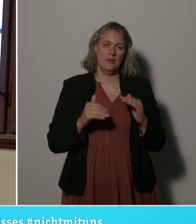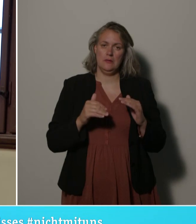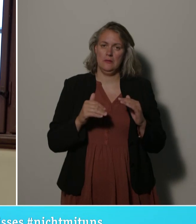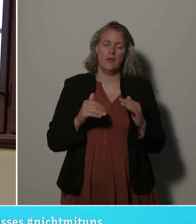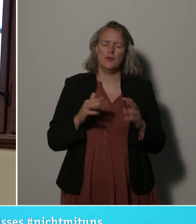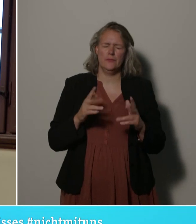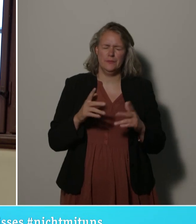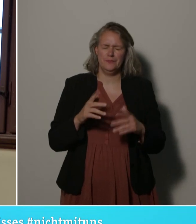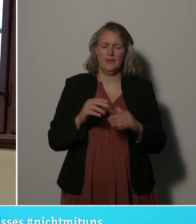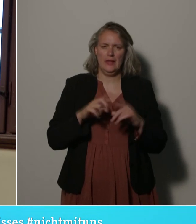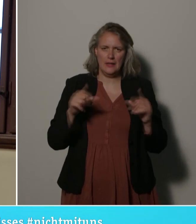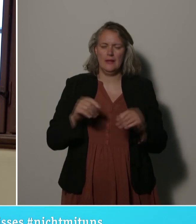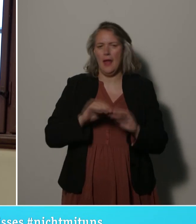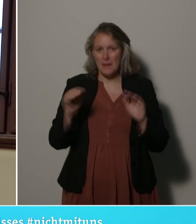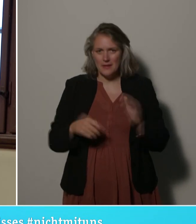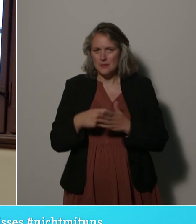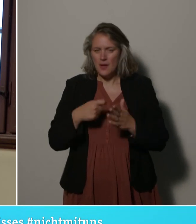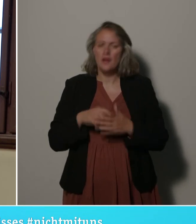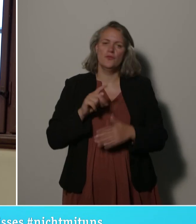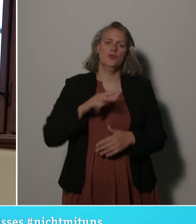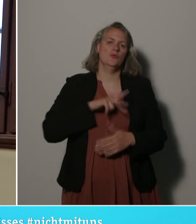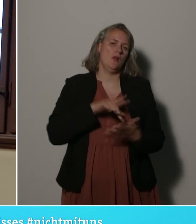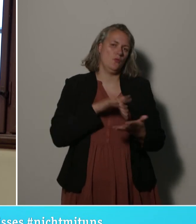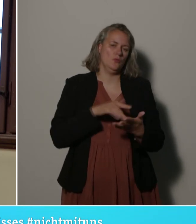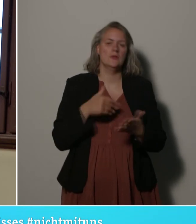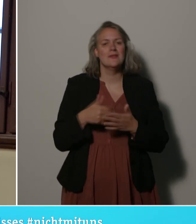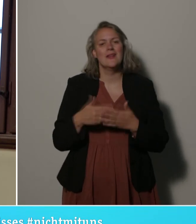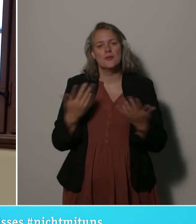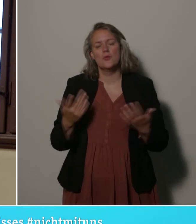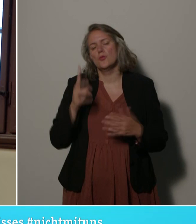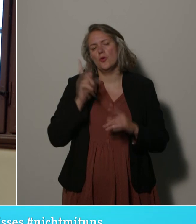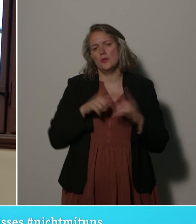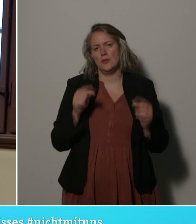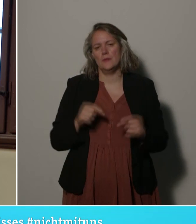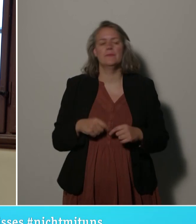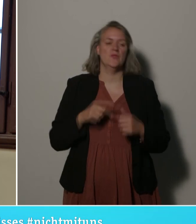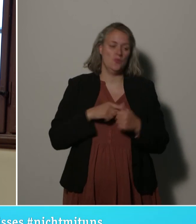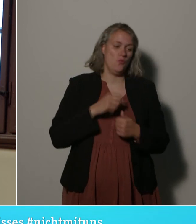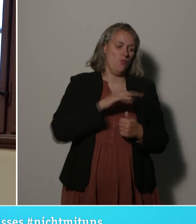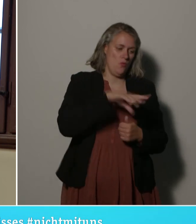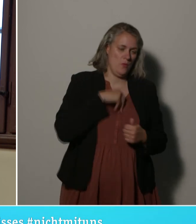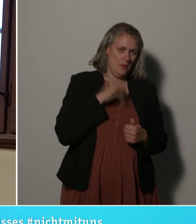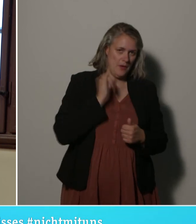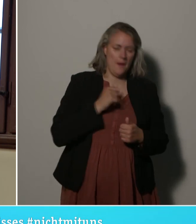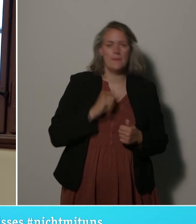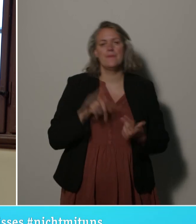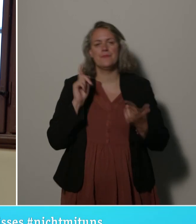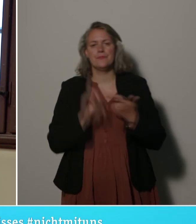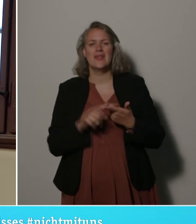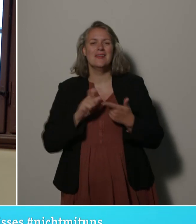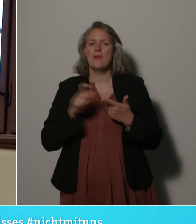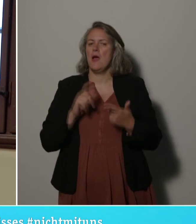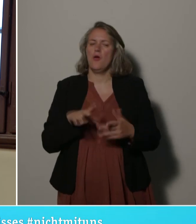Gründen ermäßigte Tickets für das Deutschlandticket zu sorgen. Was wir nicht übernommen haben, womit sich diverse Änderungsanträge